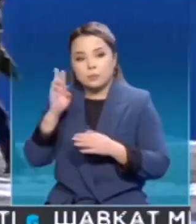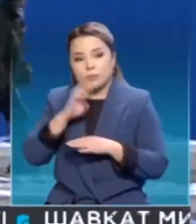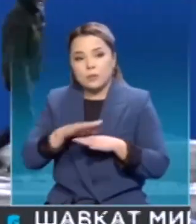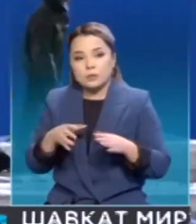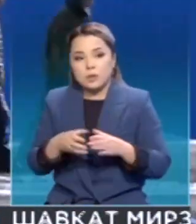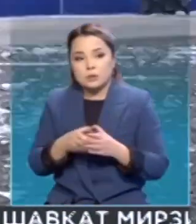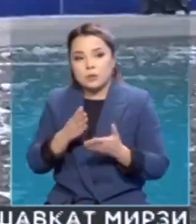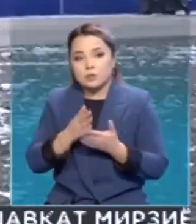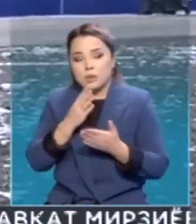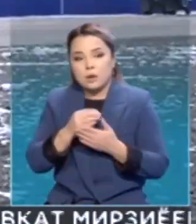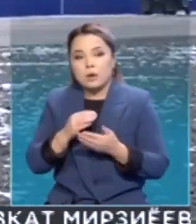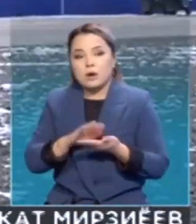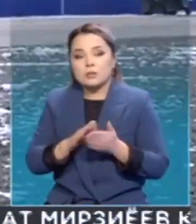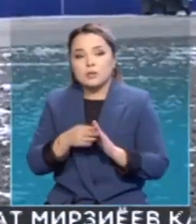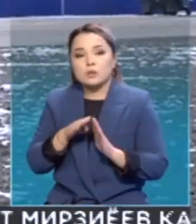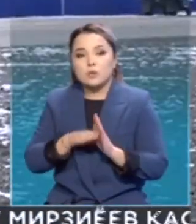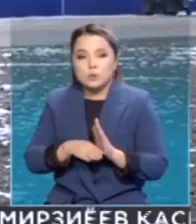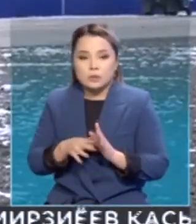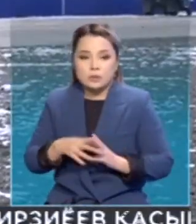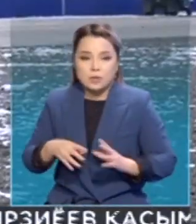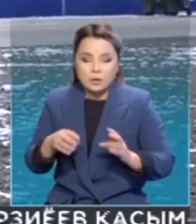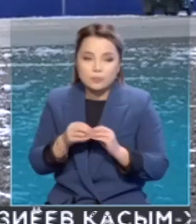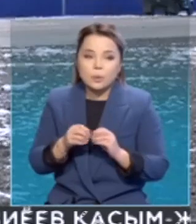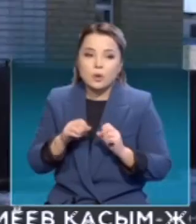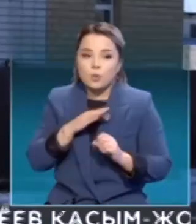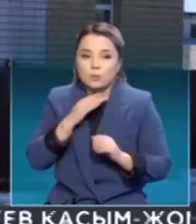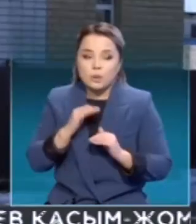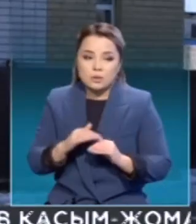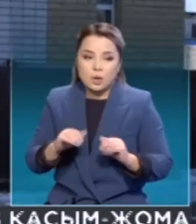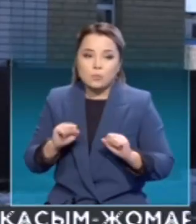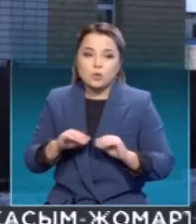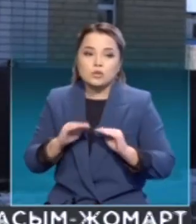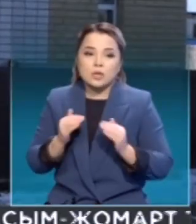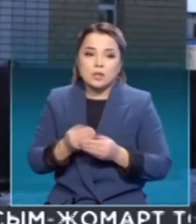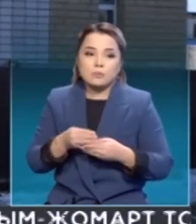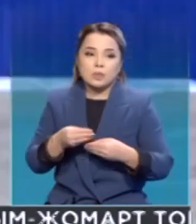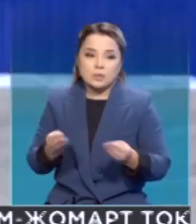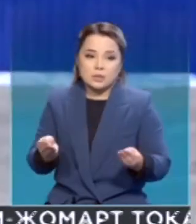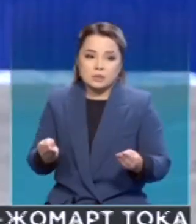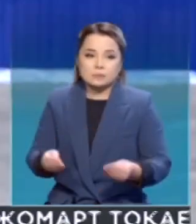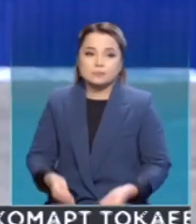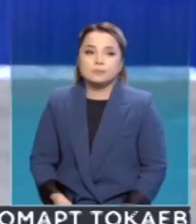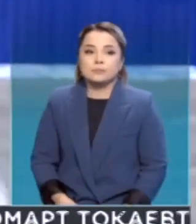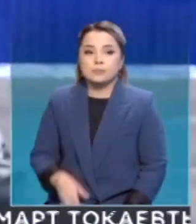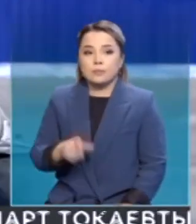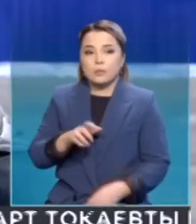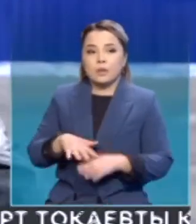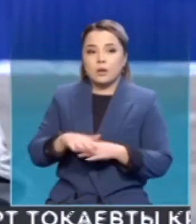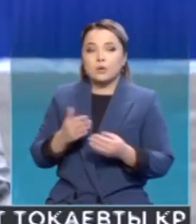есебінен олар аз қамтылғандарға, көп балалар мен мүмкіндігі шектеулілерге берілген. Халықтың